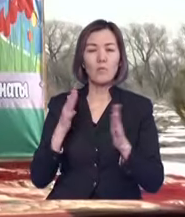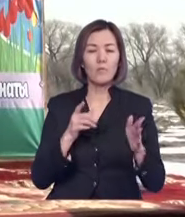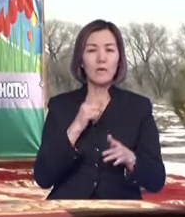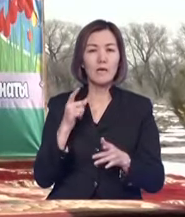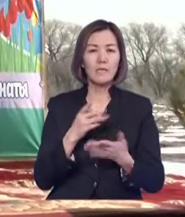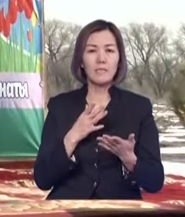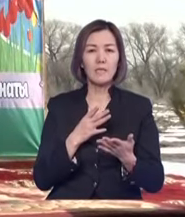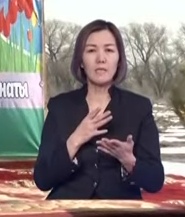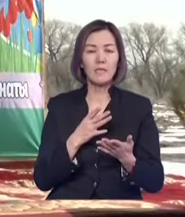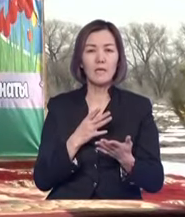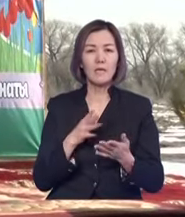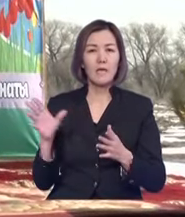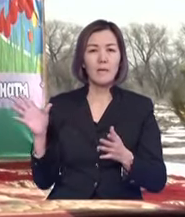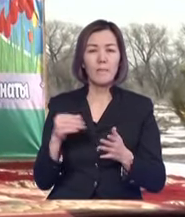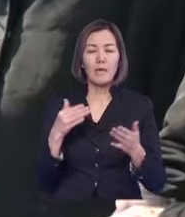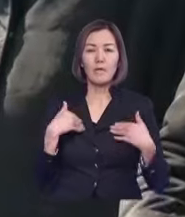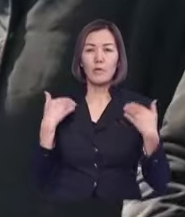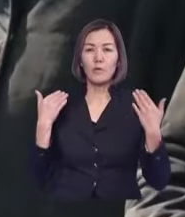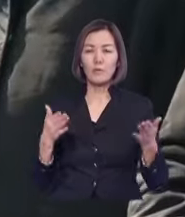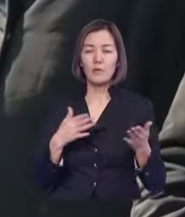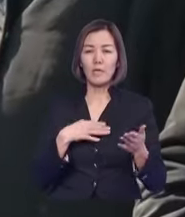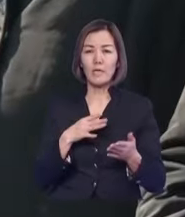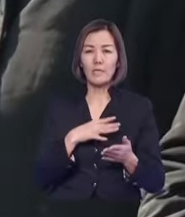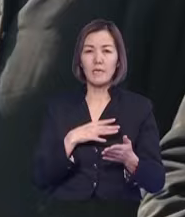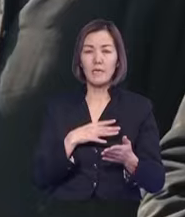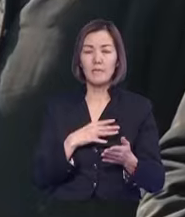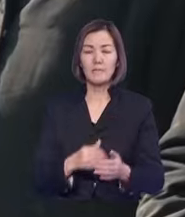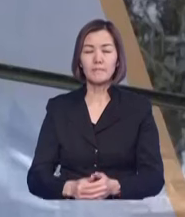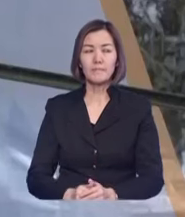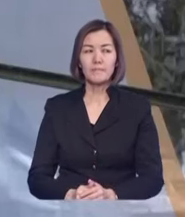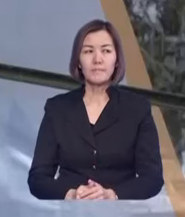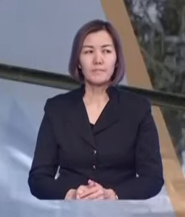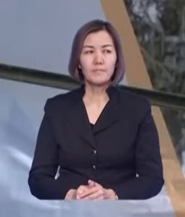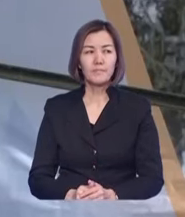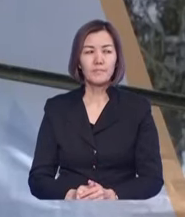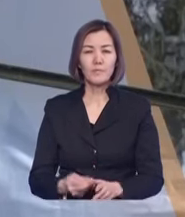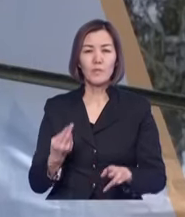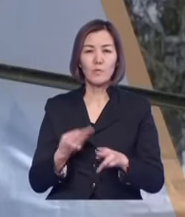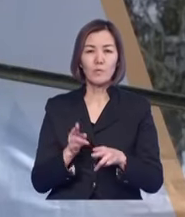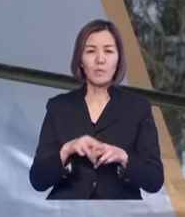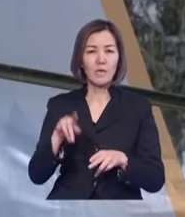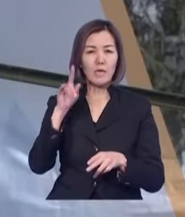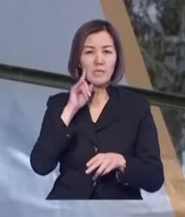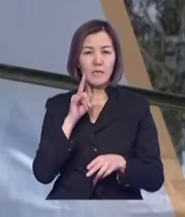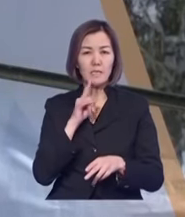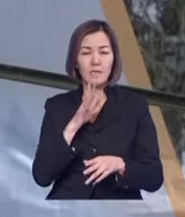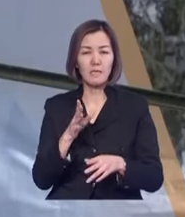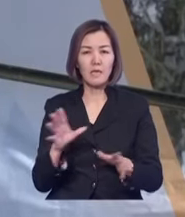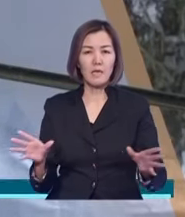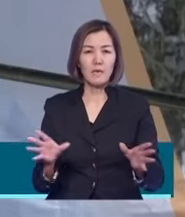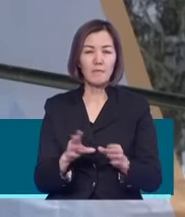шын жүректен құттықтап, ыстық лебіздерін білдірді, ақ баталарын берді. Осы елімізді білектің